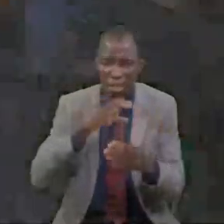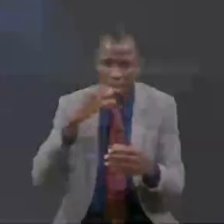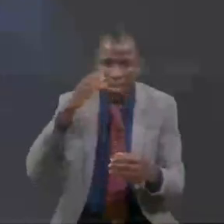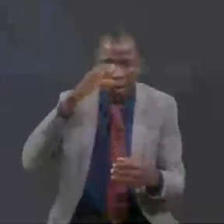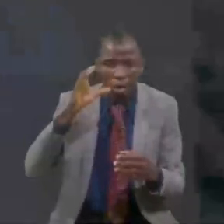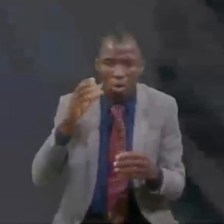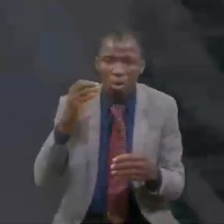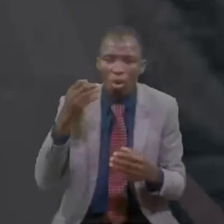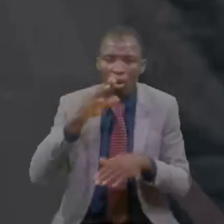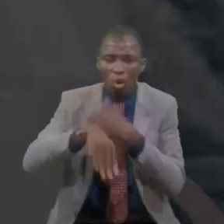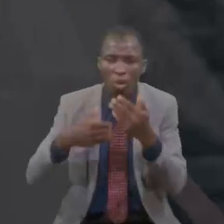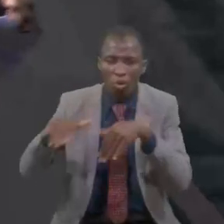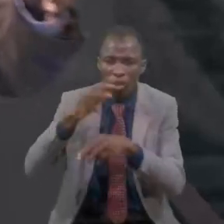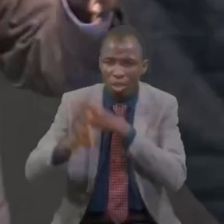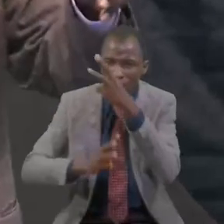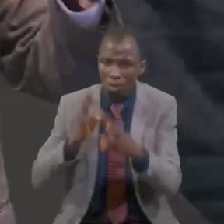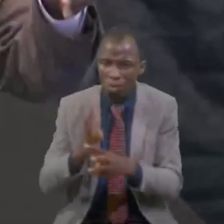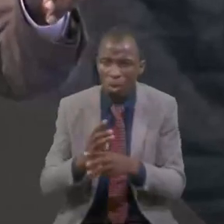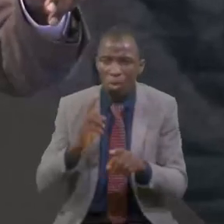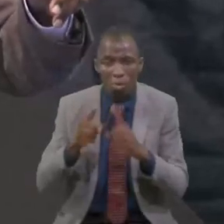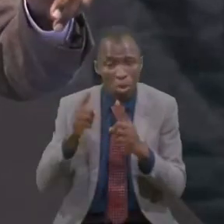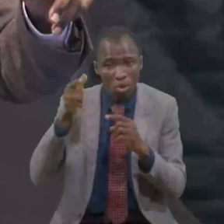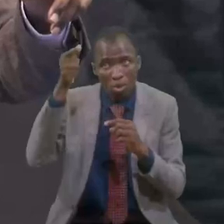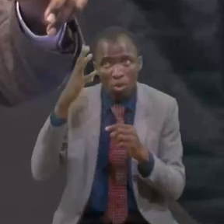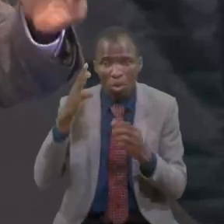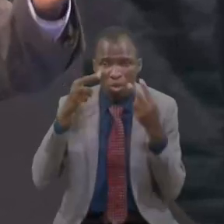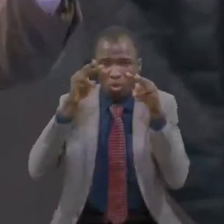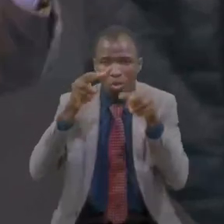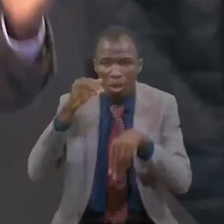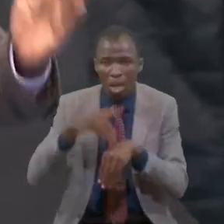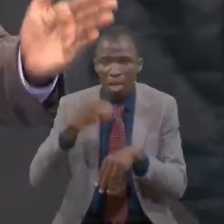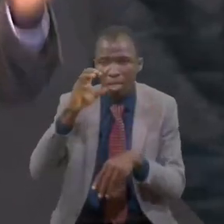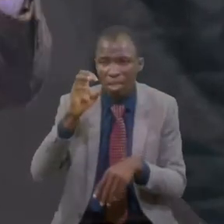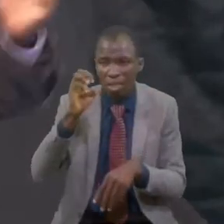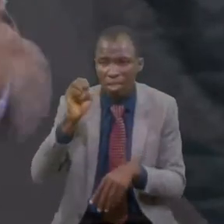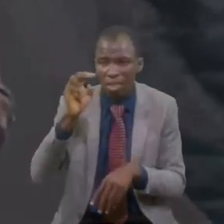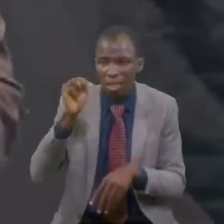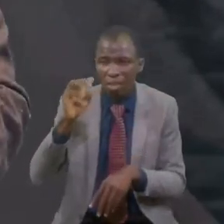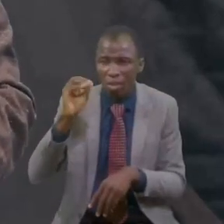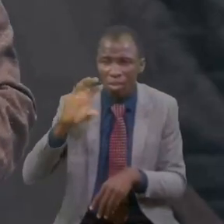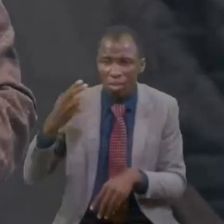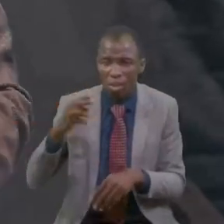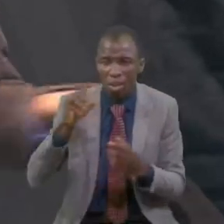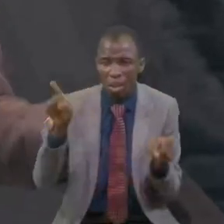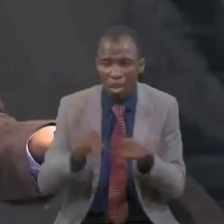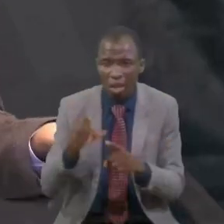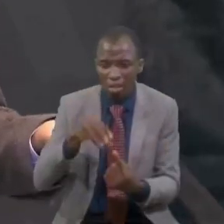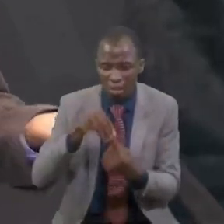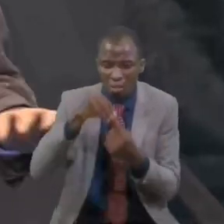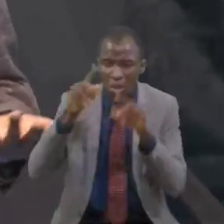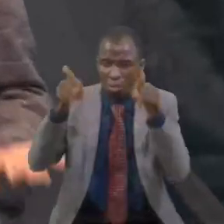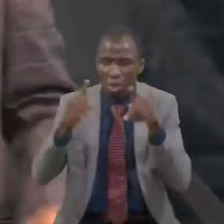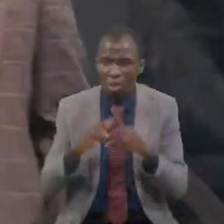mais Dieu a regardé éo comme une personne